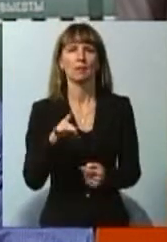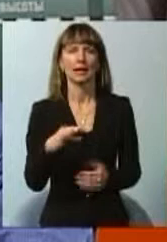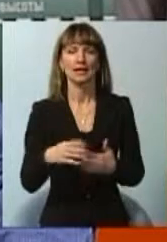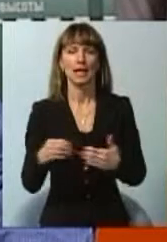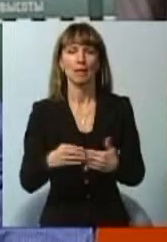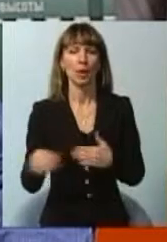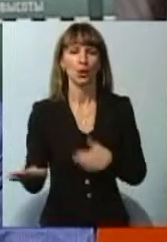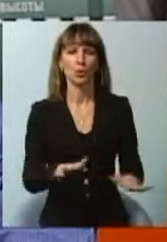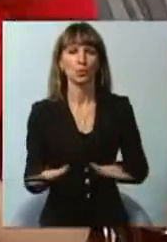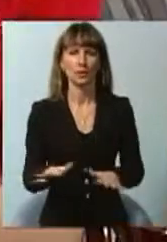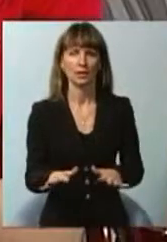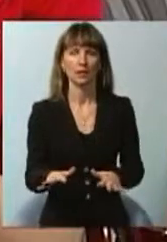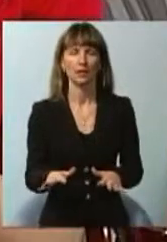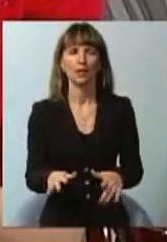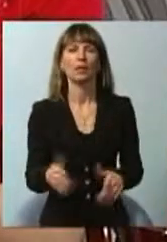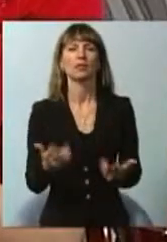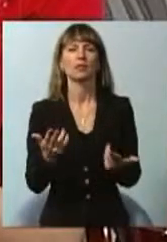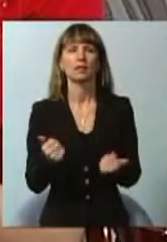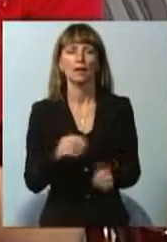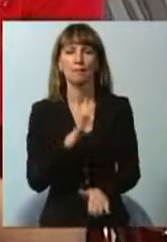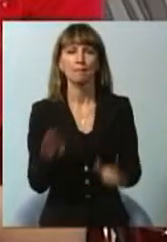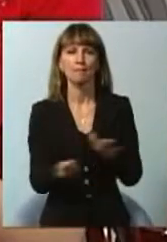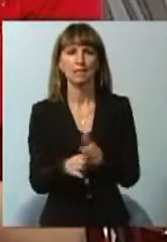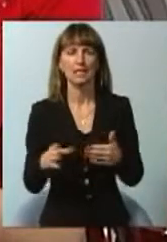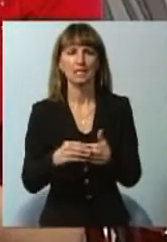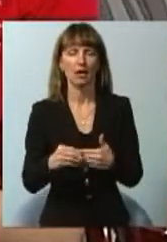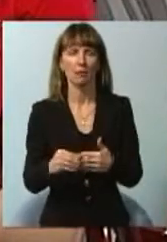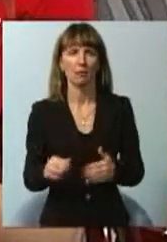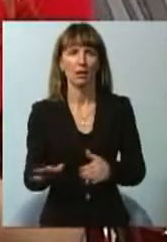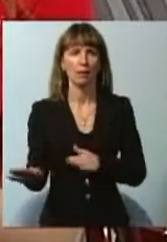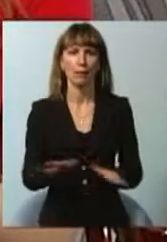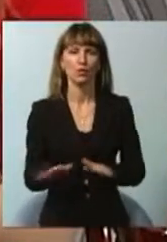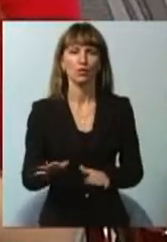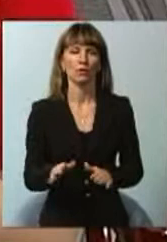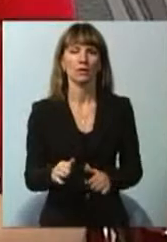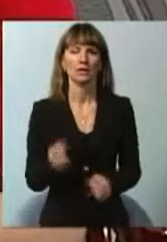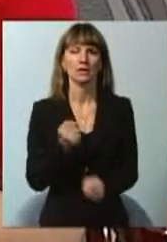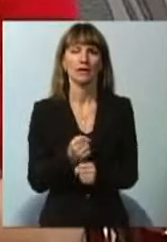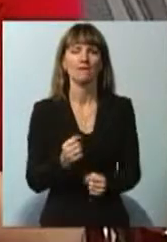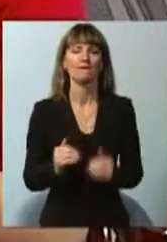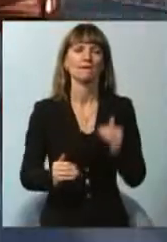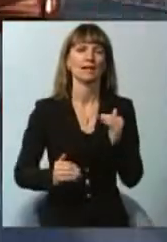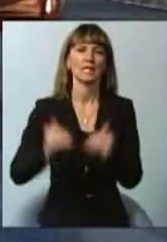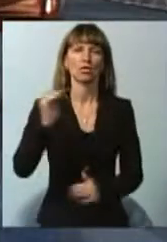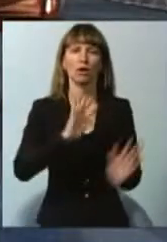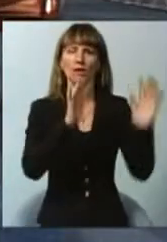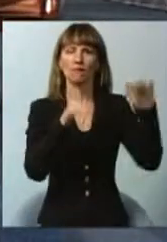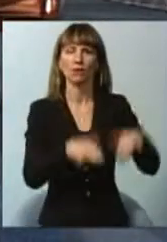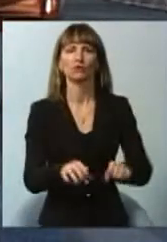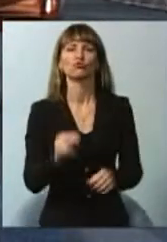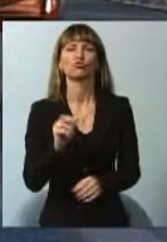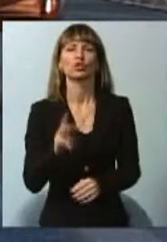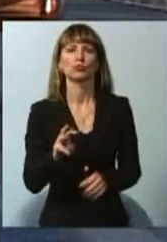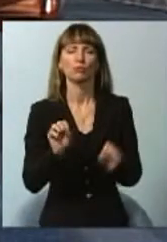землетрусі. Так, також підземні поштовхи створюють таке високі-високі хвилі. Чим може